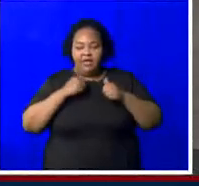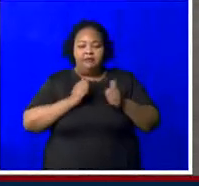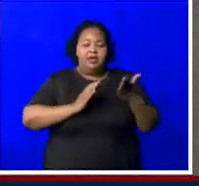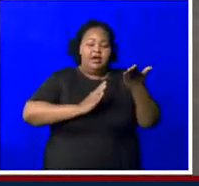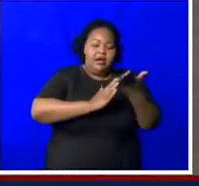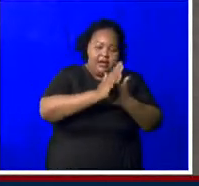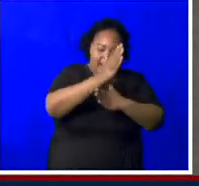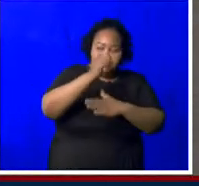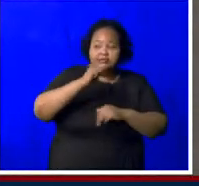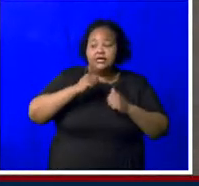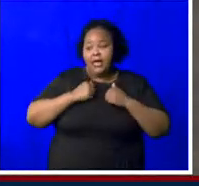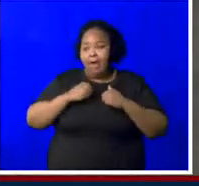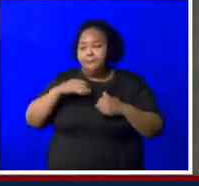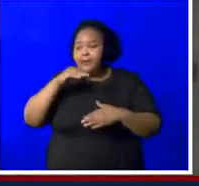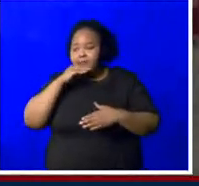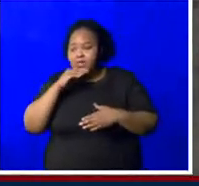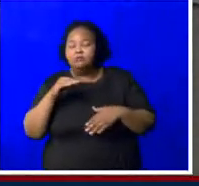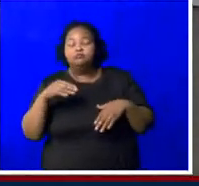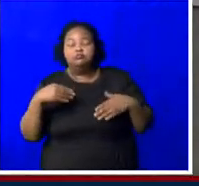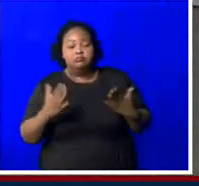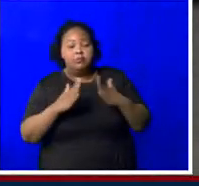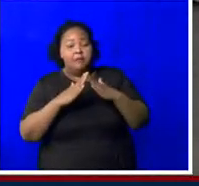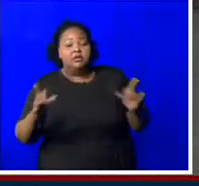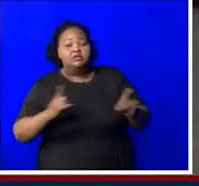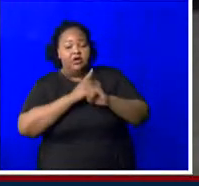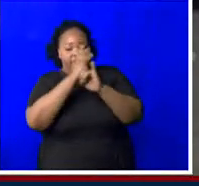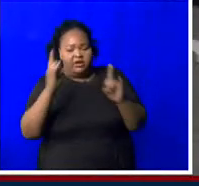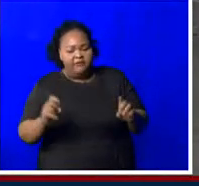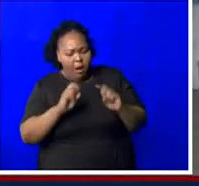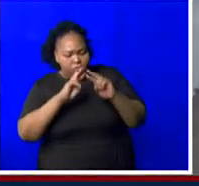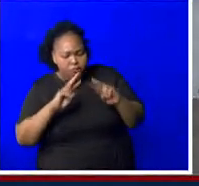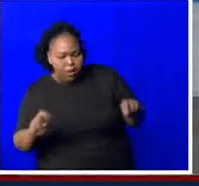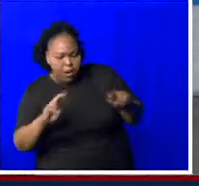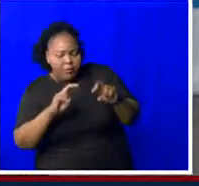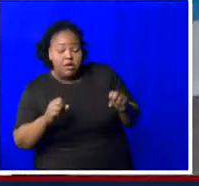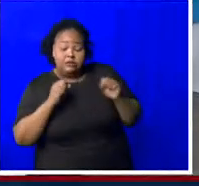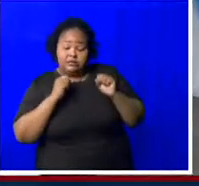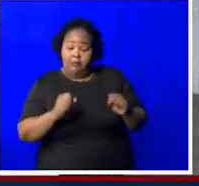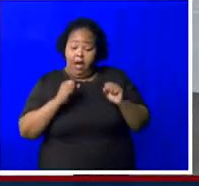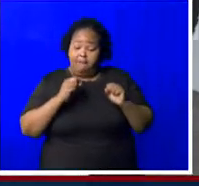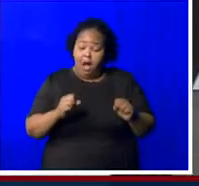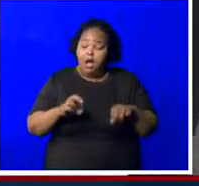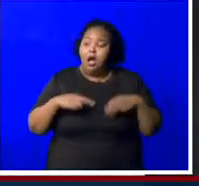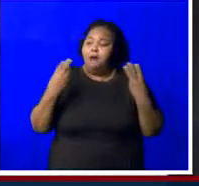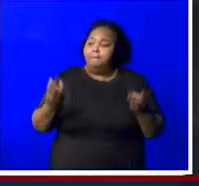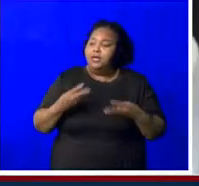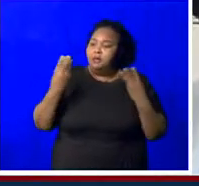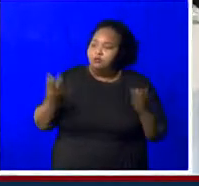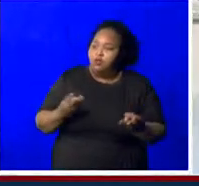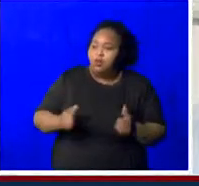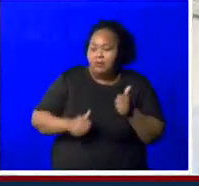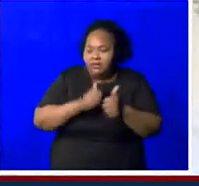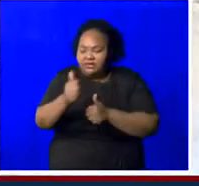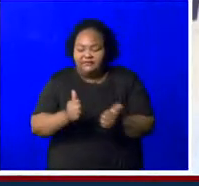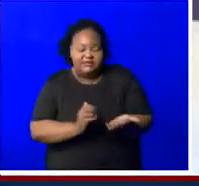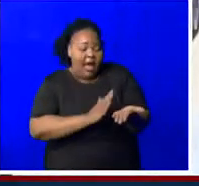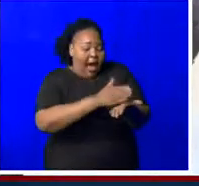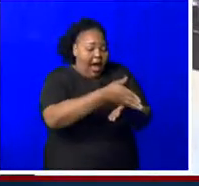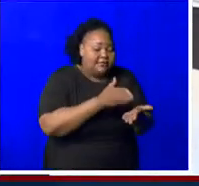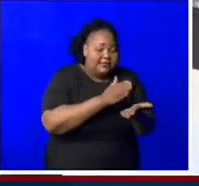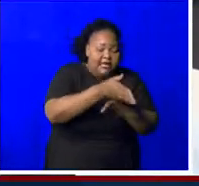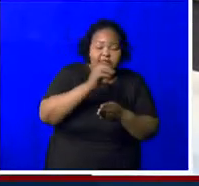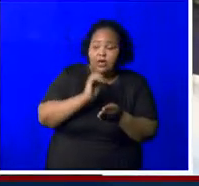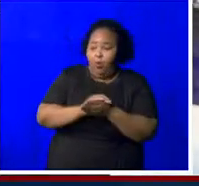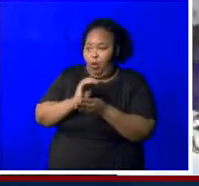ke uhlangothi lwetempilo sihlolisise kuthi tempilo tiyafinyelela yini esiveni semaSwati. Ikhuluma